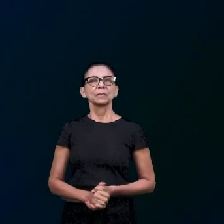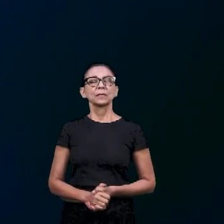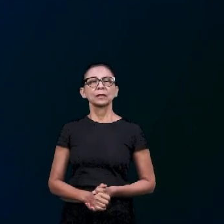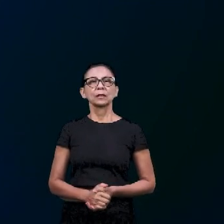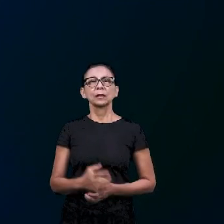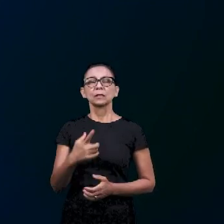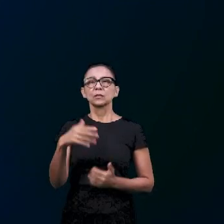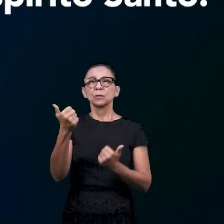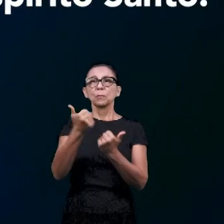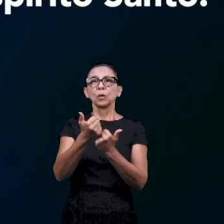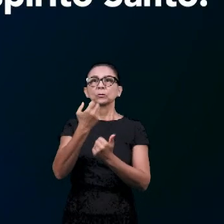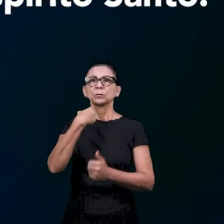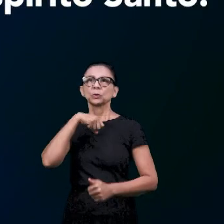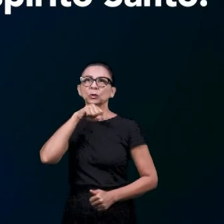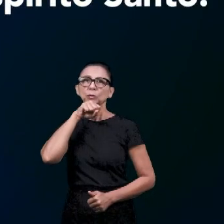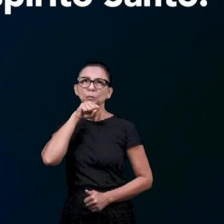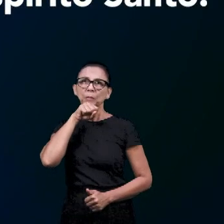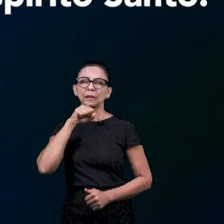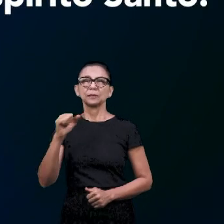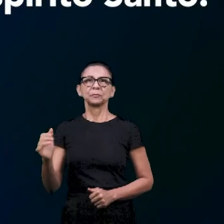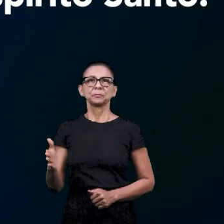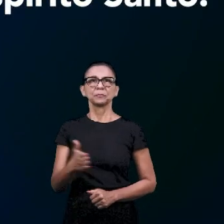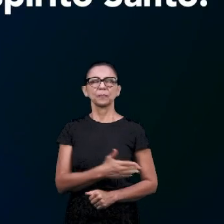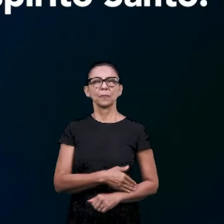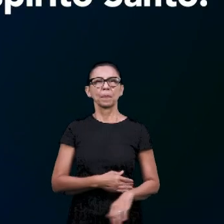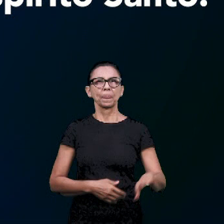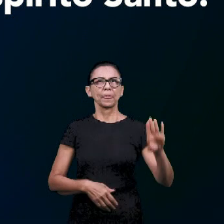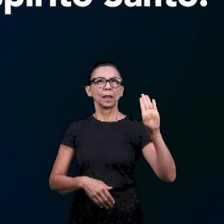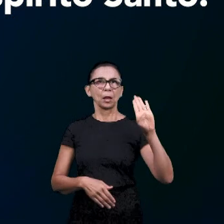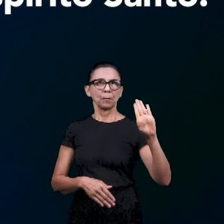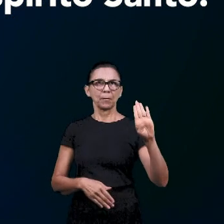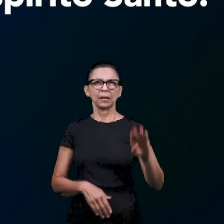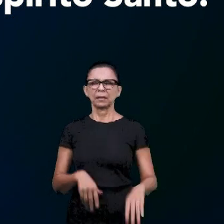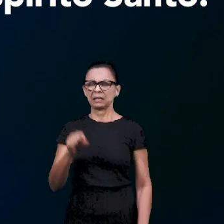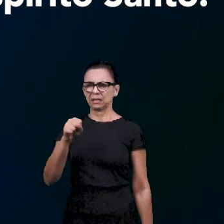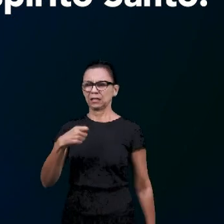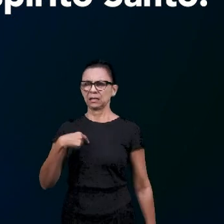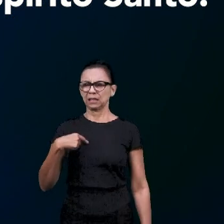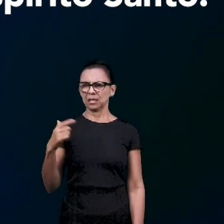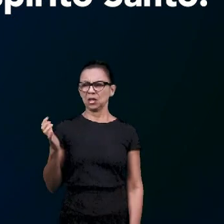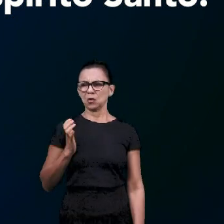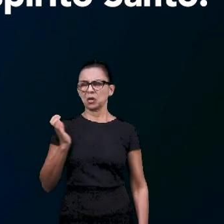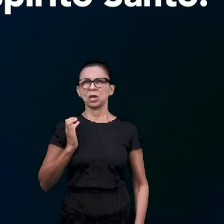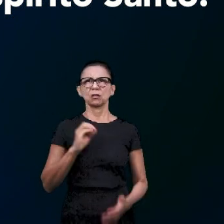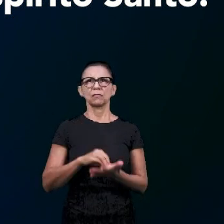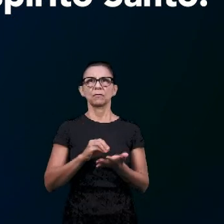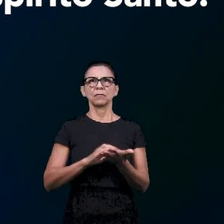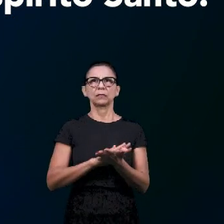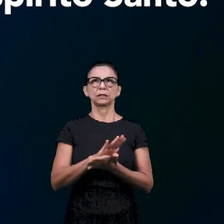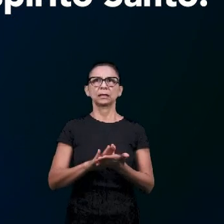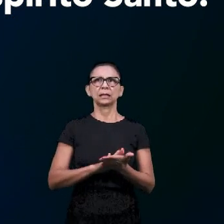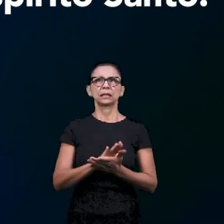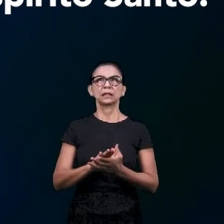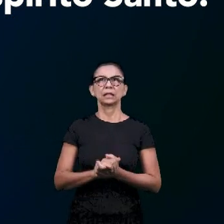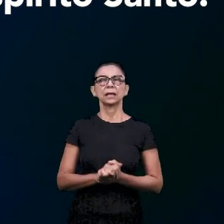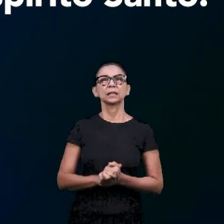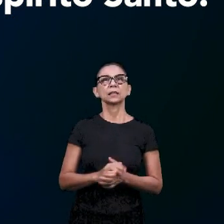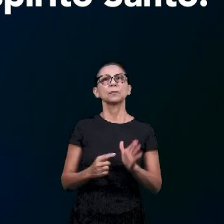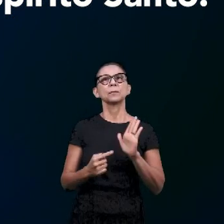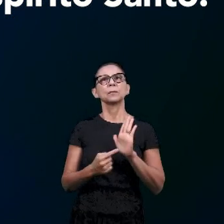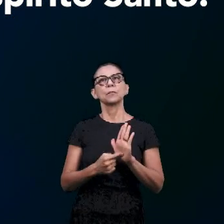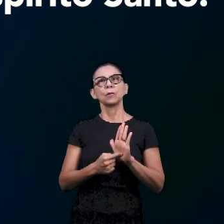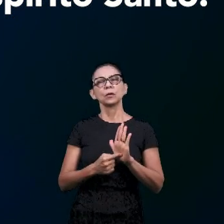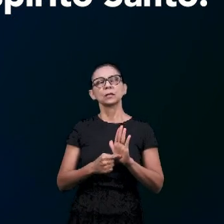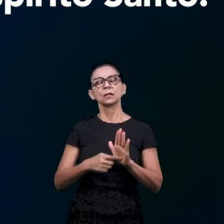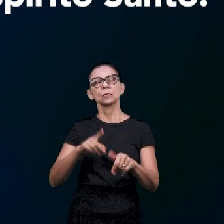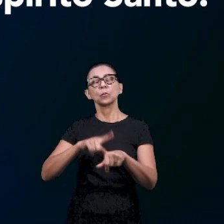suis. À travers cette grâce, nous avons le salut. B, je me suis enrichi. Et tu ne sais pas que le Roger, ça c'est le Roger à l'appel.